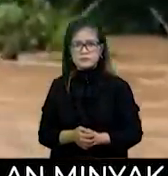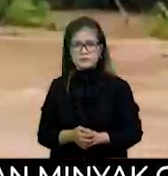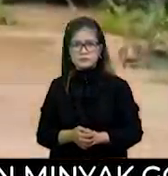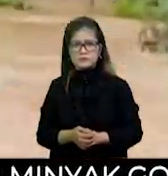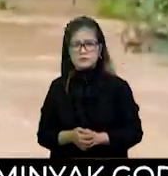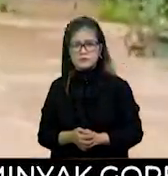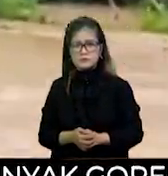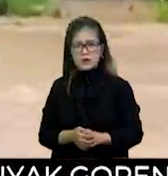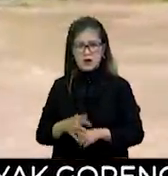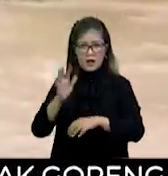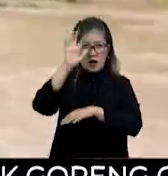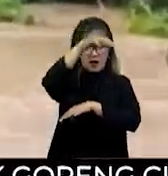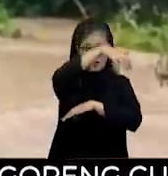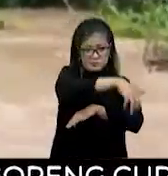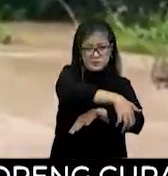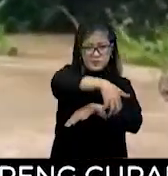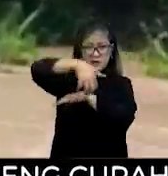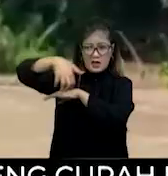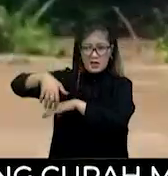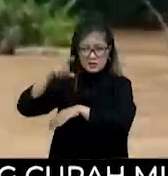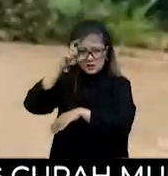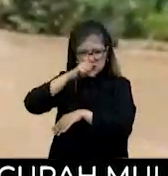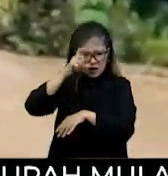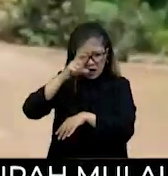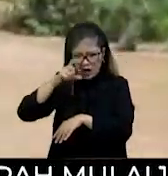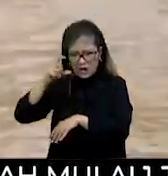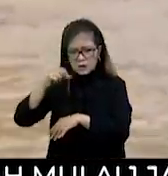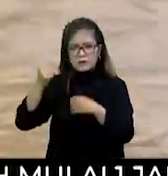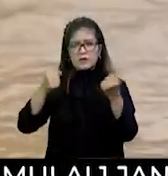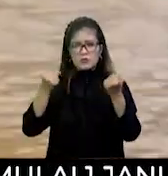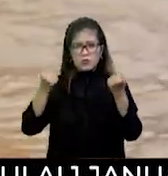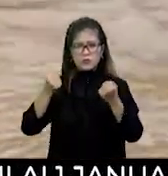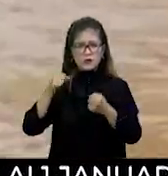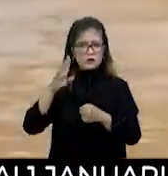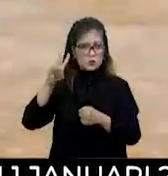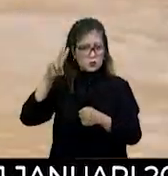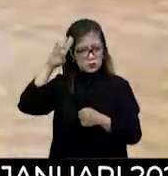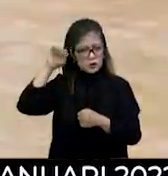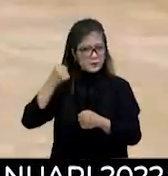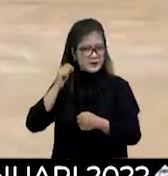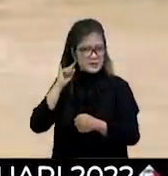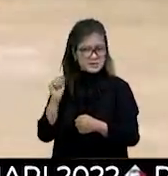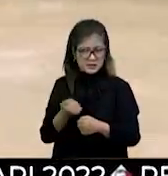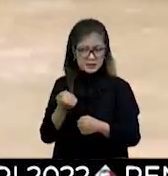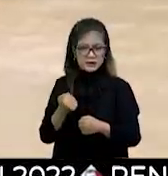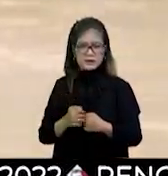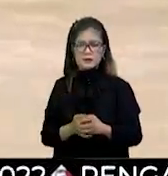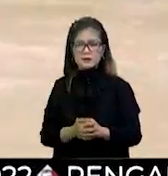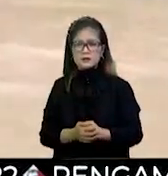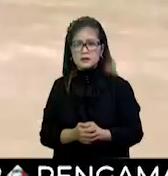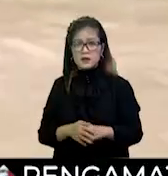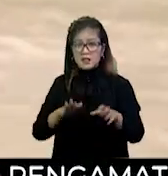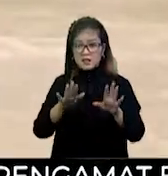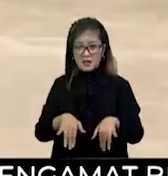Alat berat ini dikerahkan dalam pencarian mobil yang ditumpangi pasangan suami istri, Warsini dan Nurjana, warga Jalan Pelajar Barito